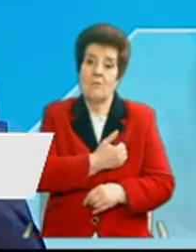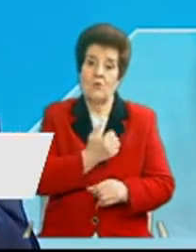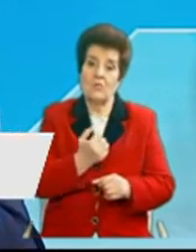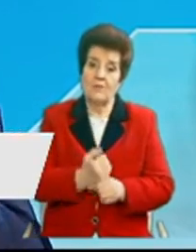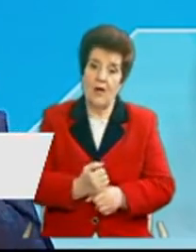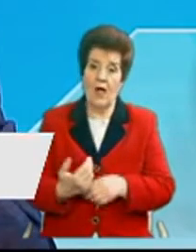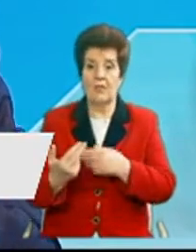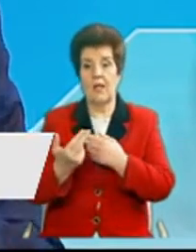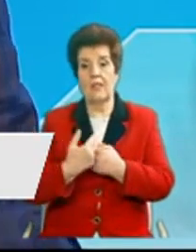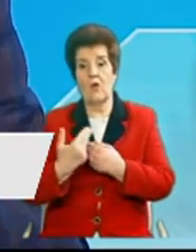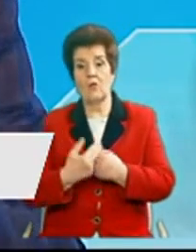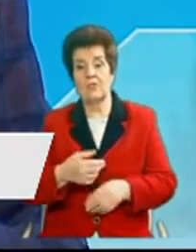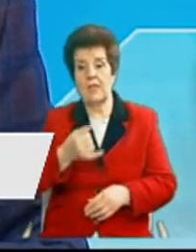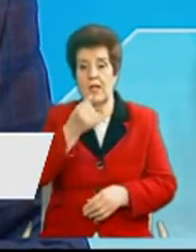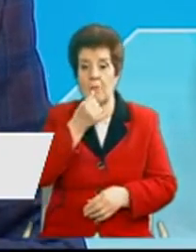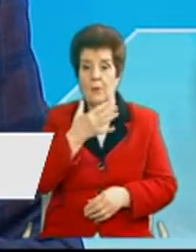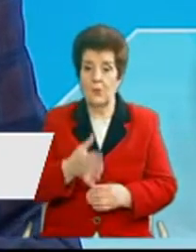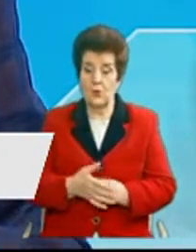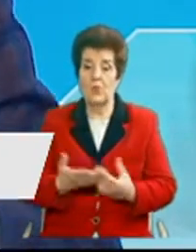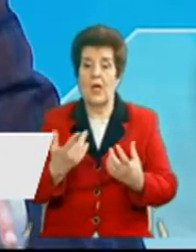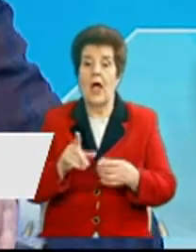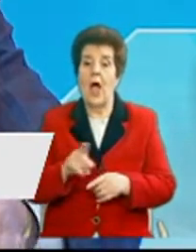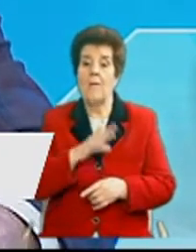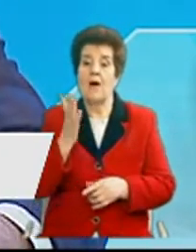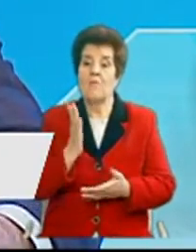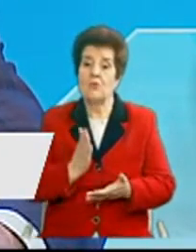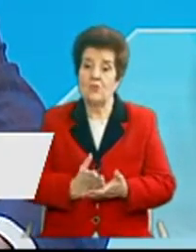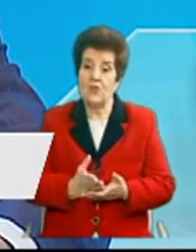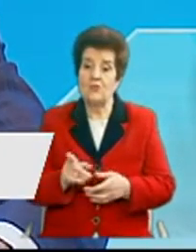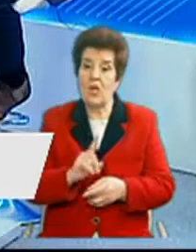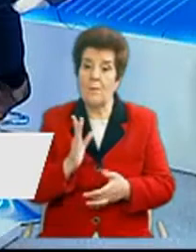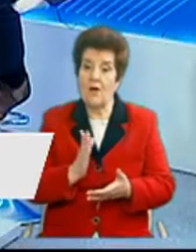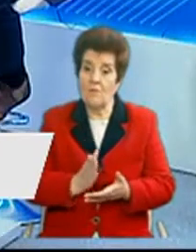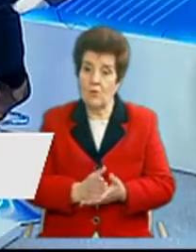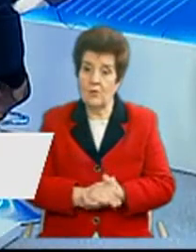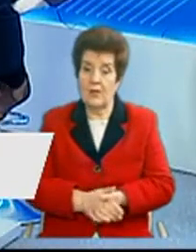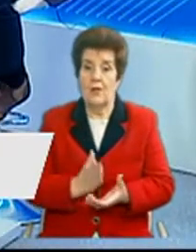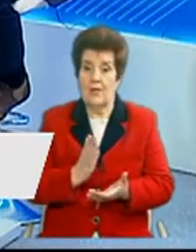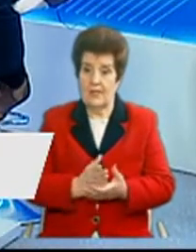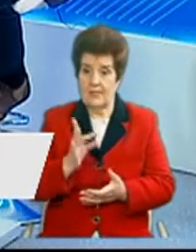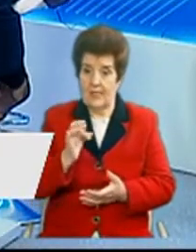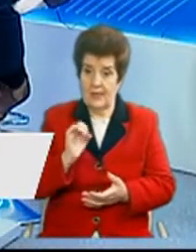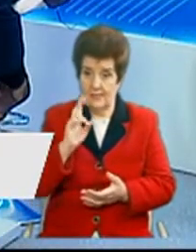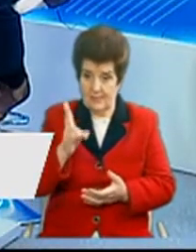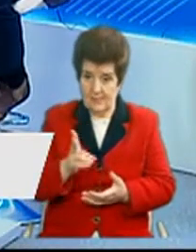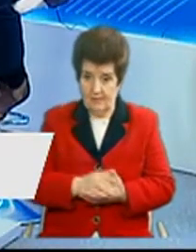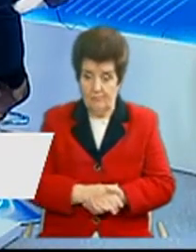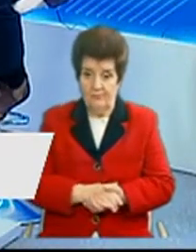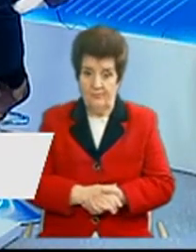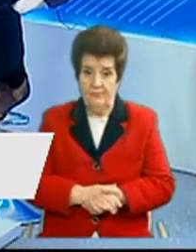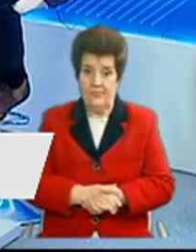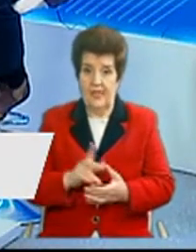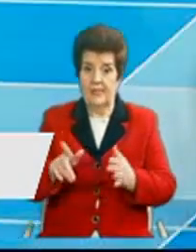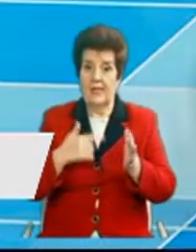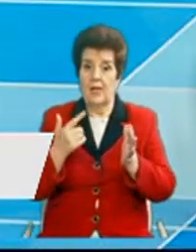mi-au încurcat sau n-am putut, am avut ceea ce am avut. Dar de aceea, nu prezintă riscuri pentru dumneavoastră această strategie? Știți, adică,